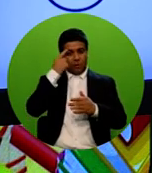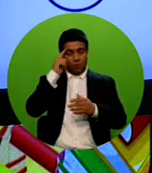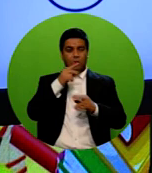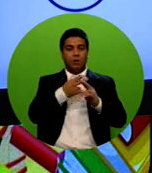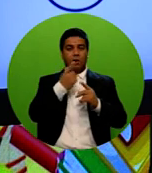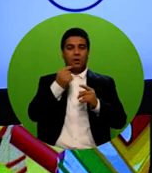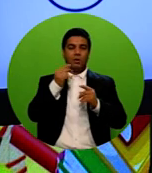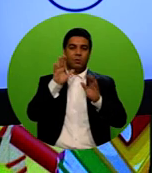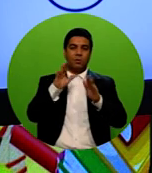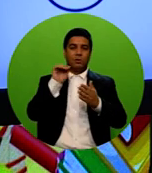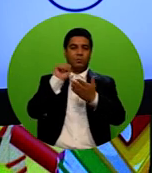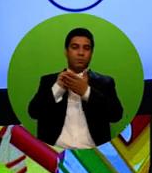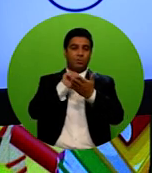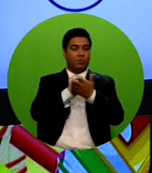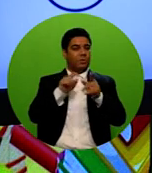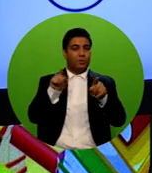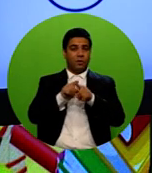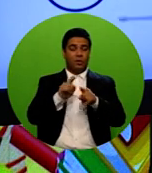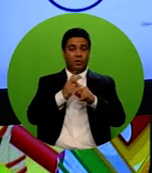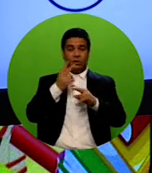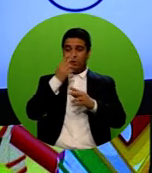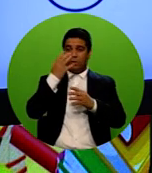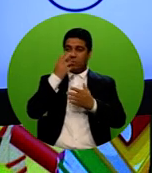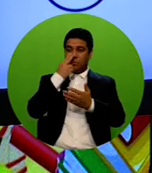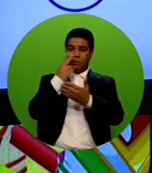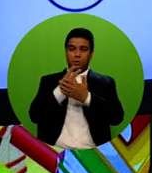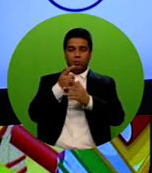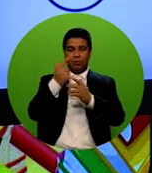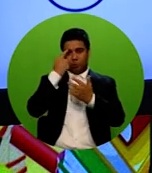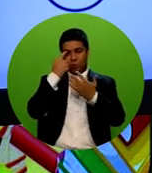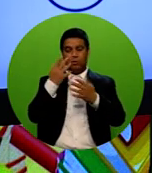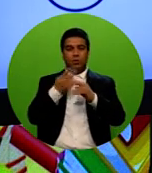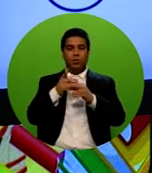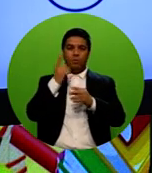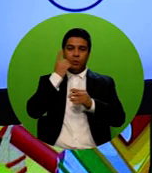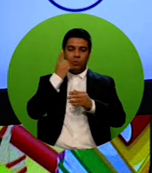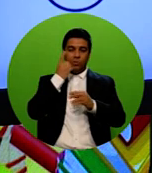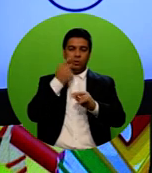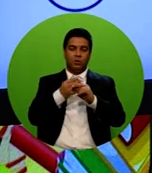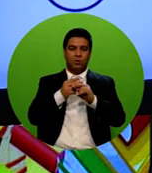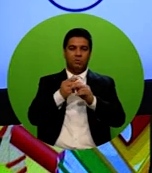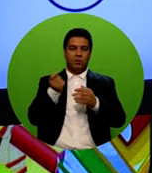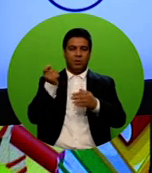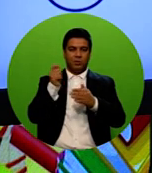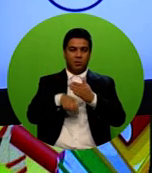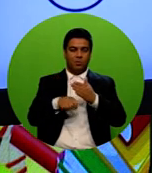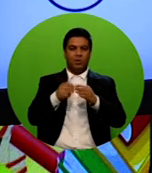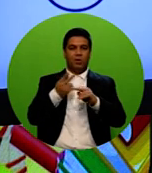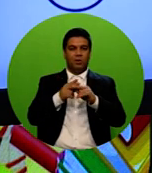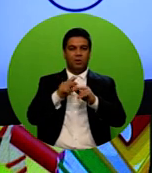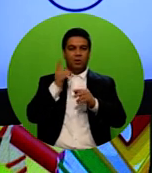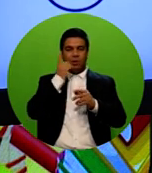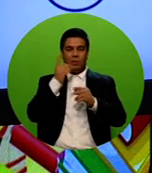Qayerda ishlatilishidan qat'i nazar, rasmga qarab turib, mobil telefonlarni ishlatilish taqiqlanadi